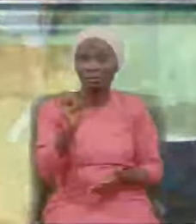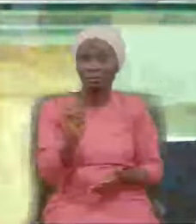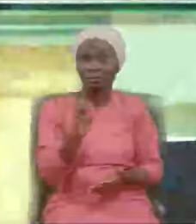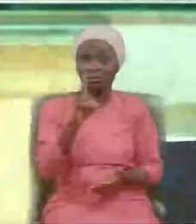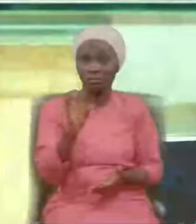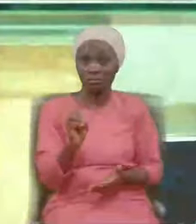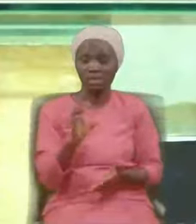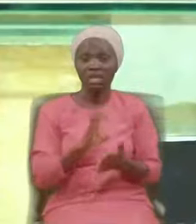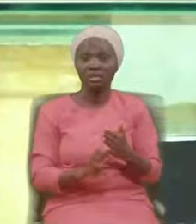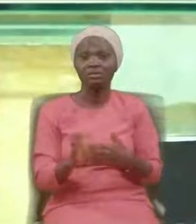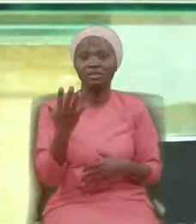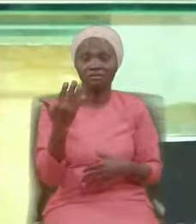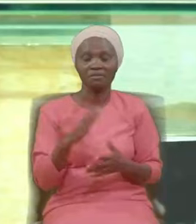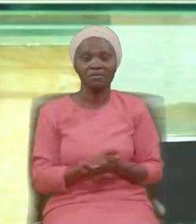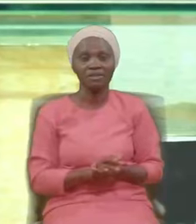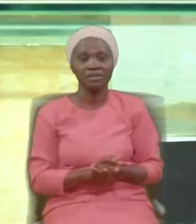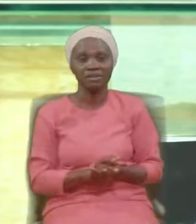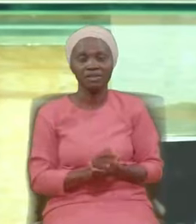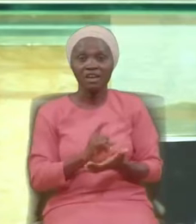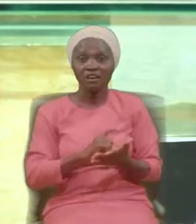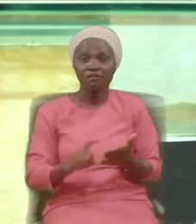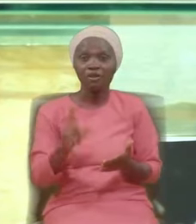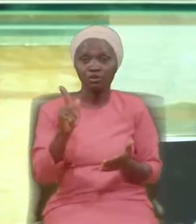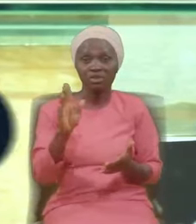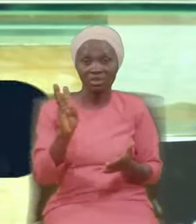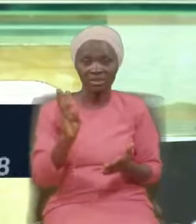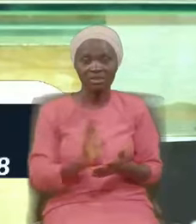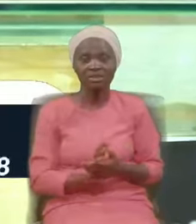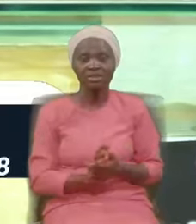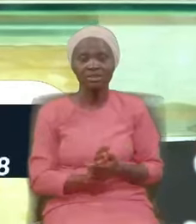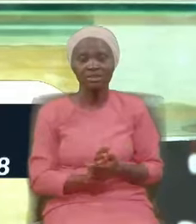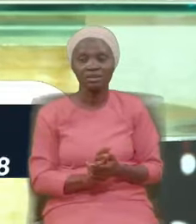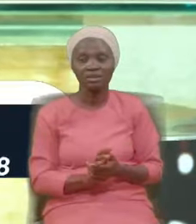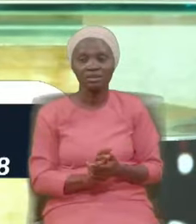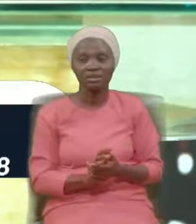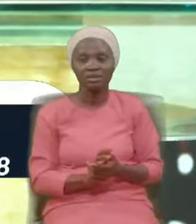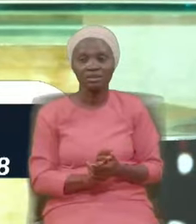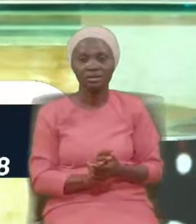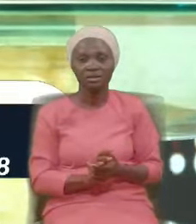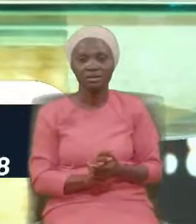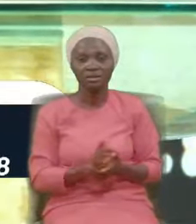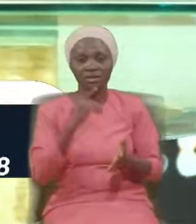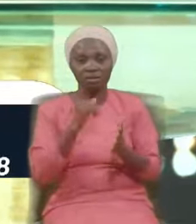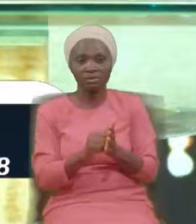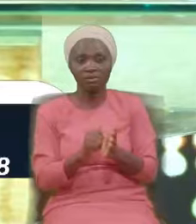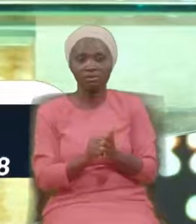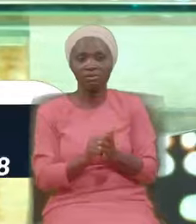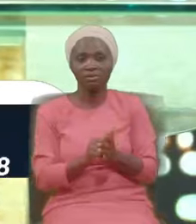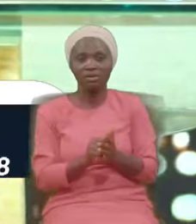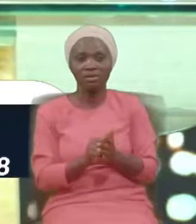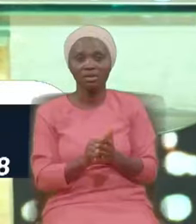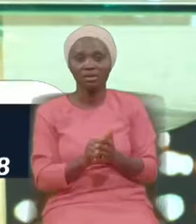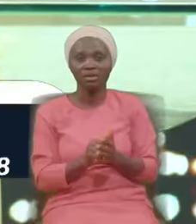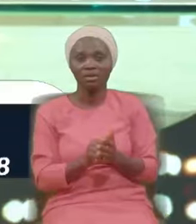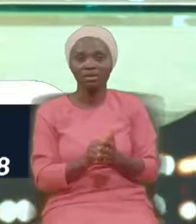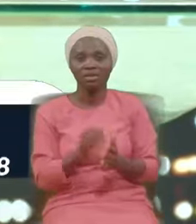Exode, au chapitre 15, je lis le verset 26. Il dit, si tu écoutes